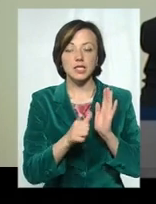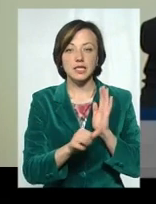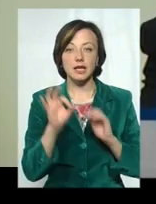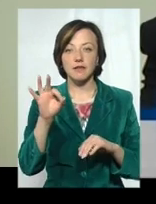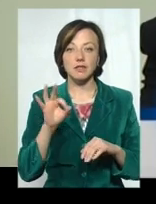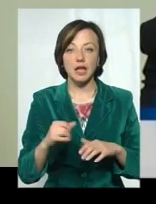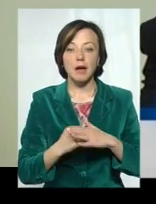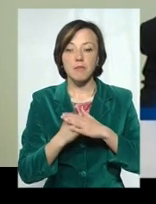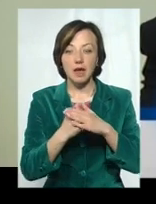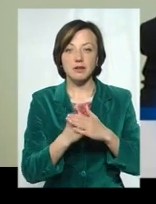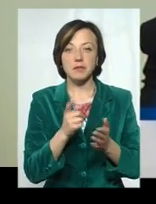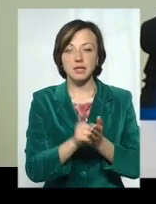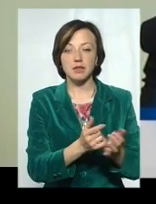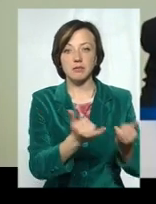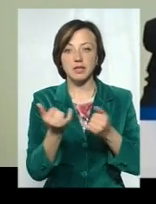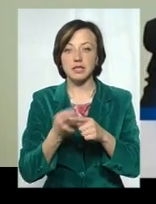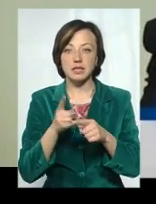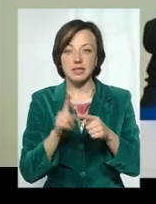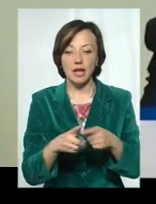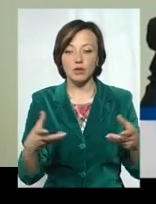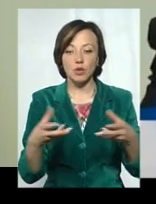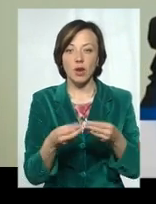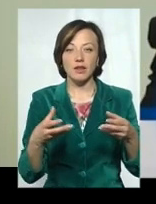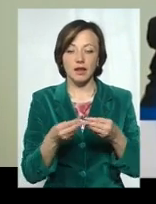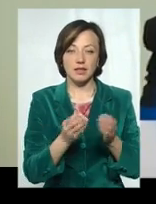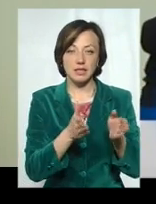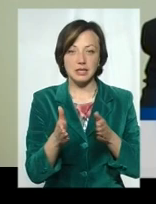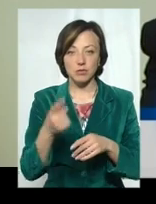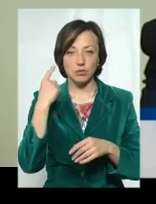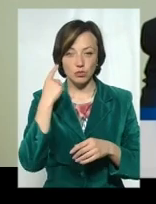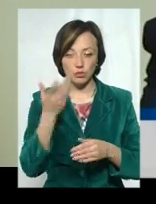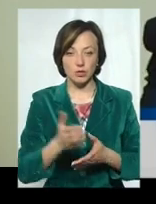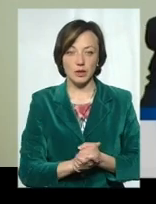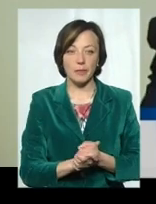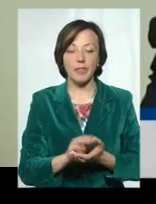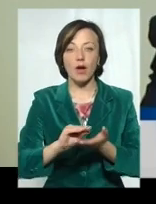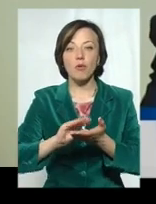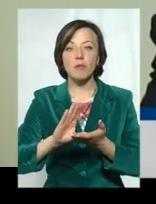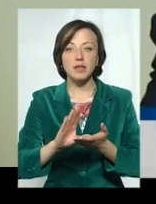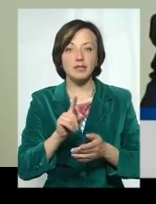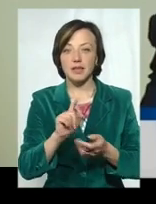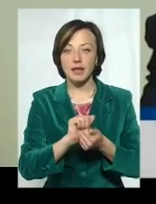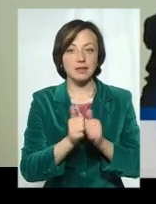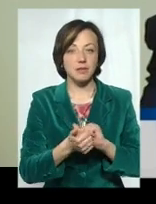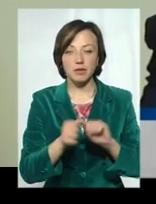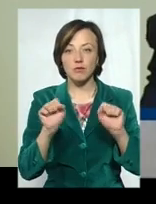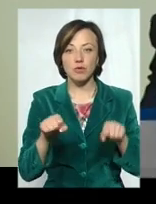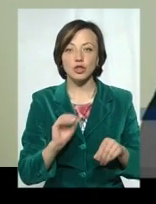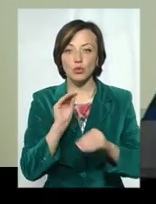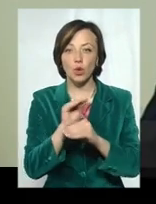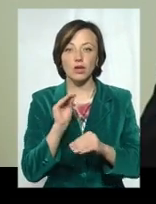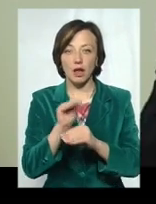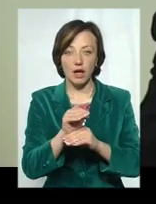60% базового пенсійного забезпечення – це солідарна система. Я хочу, щоб ви це почули. Накопичувальна їх не замінить, вона може